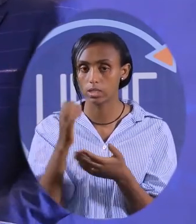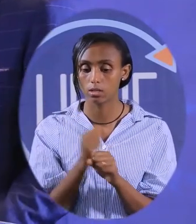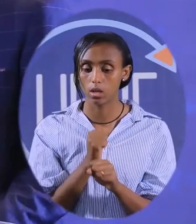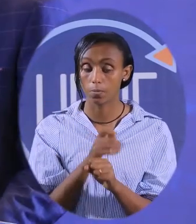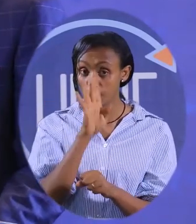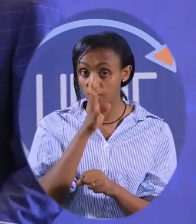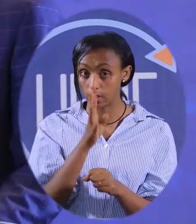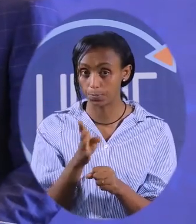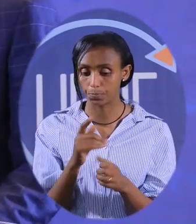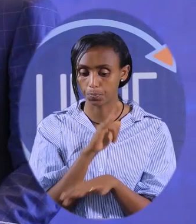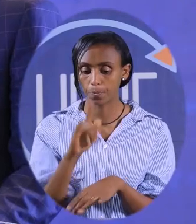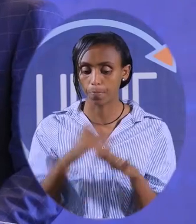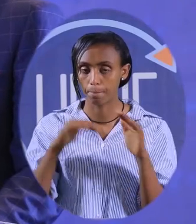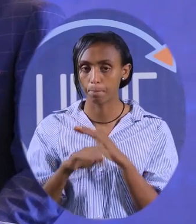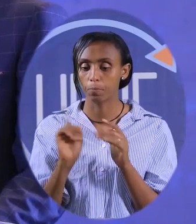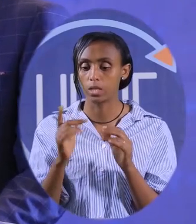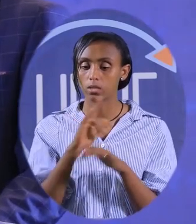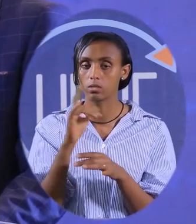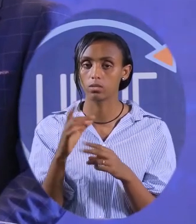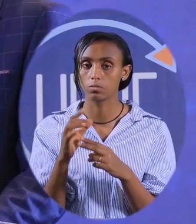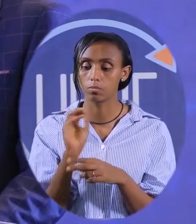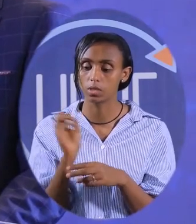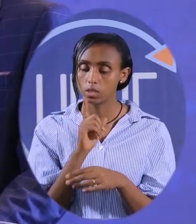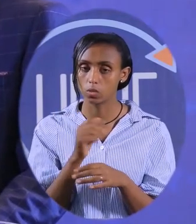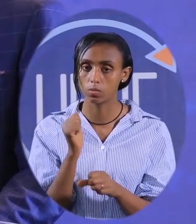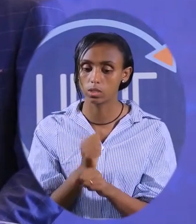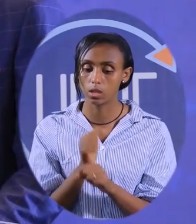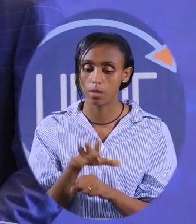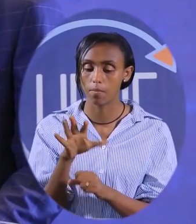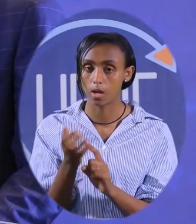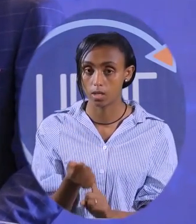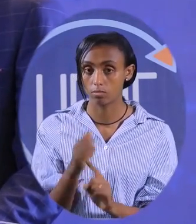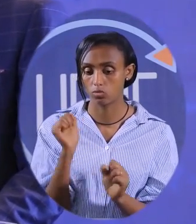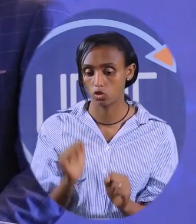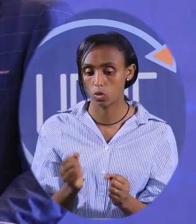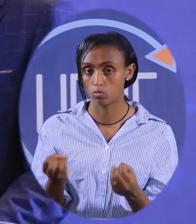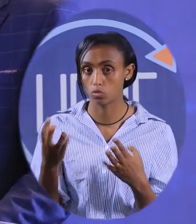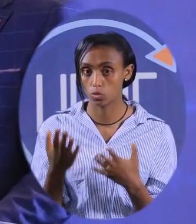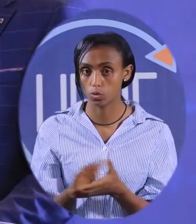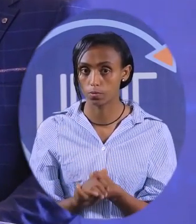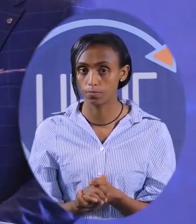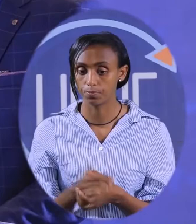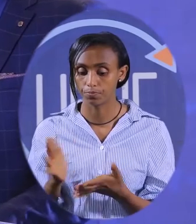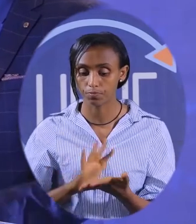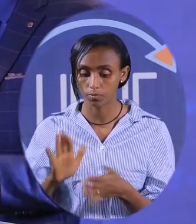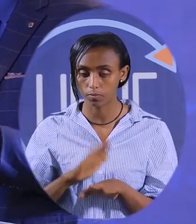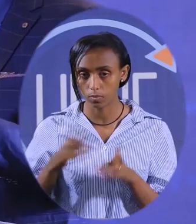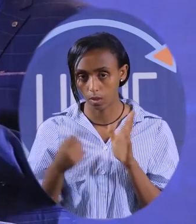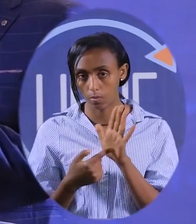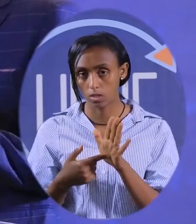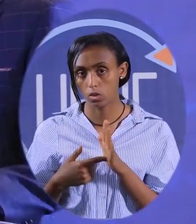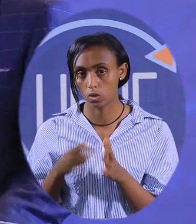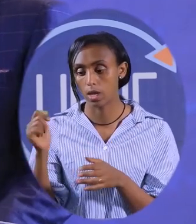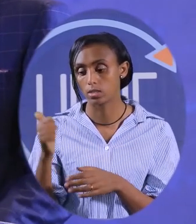እንኳን ቢፈጥር ከዜጎች ውስጥ ስንት ፐርሰንቱን ነው በሥራ መሸከም የሚችለው ነው አሁን ብዙዎች ጥናቶች እንደሚያሳዩት